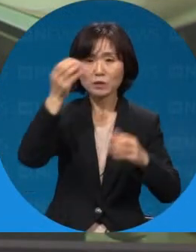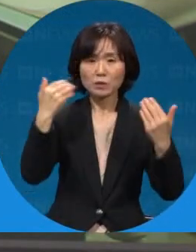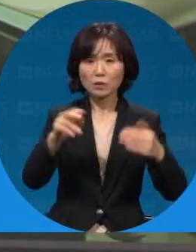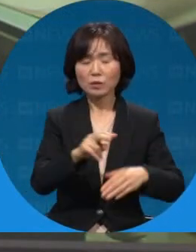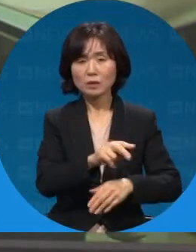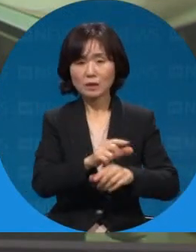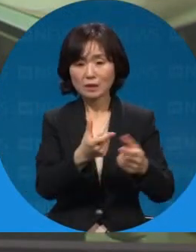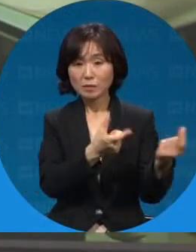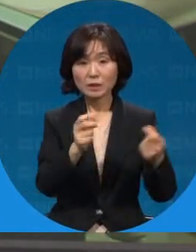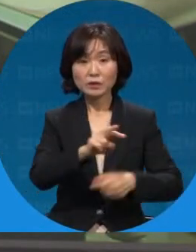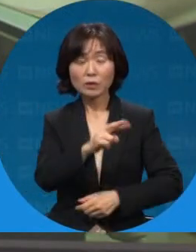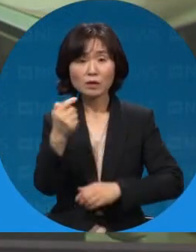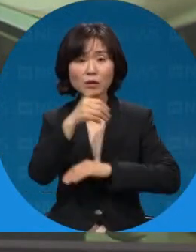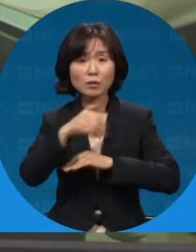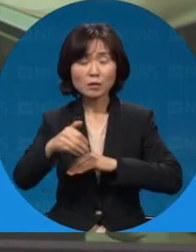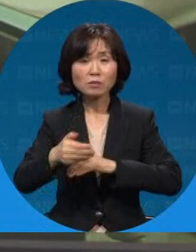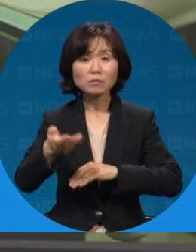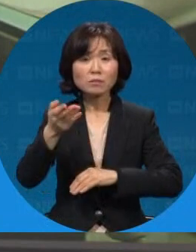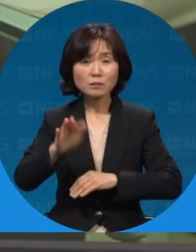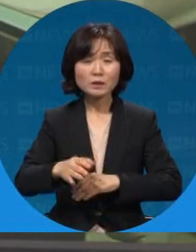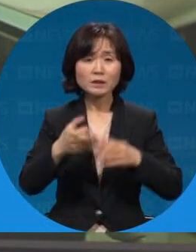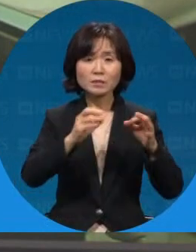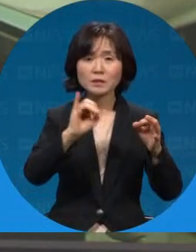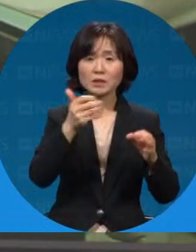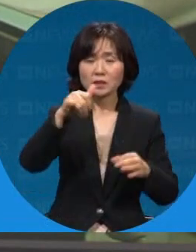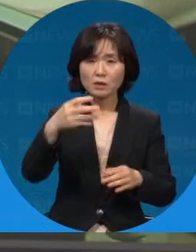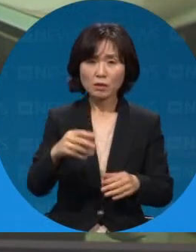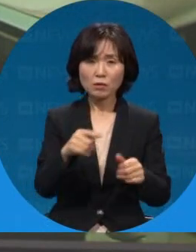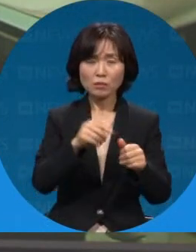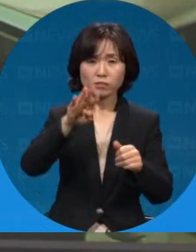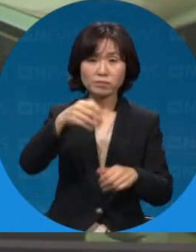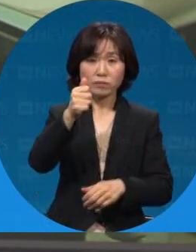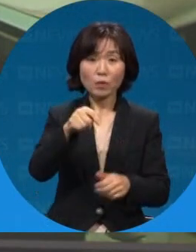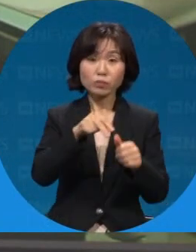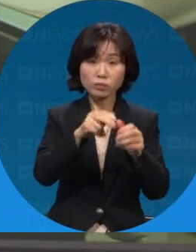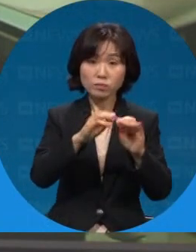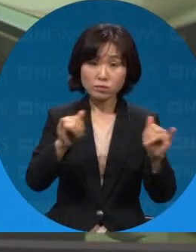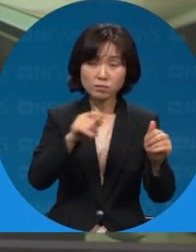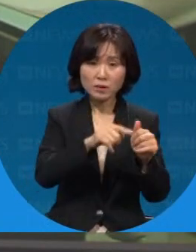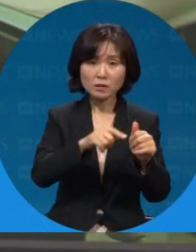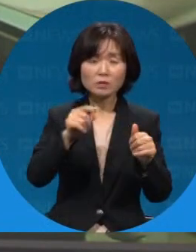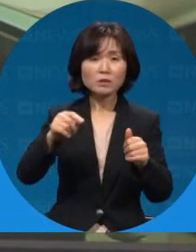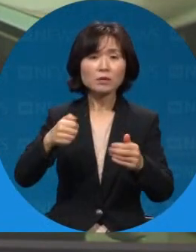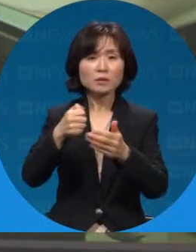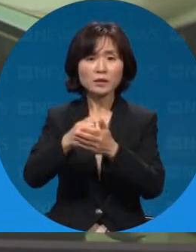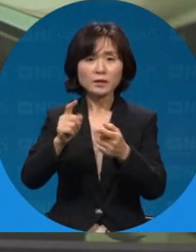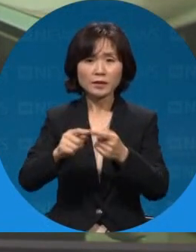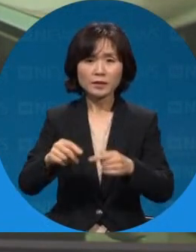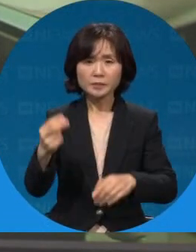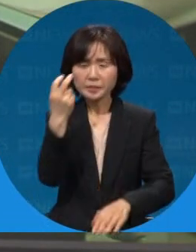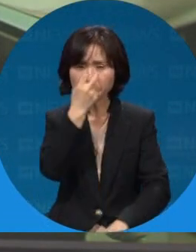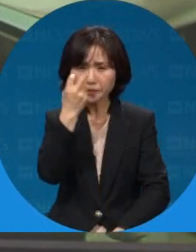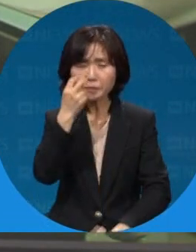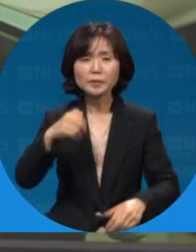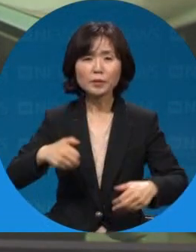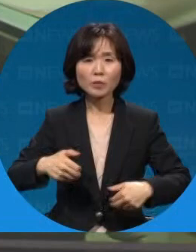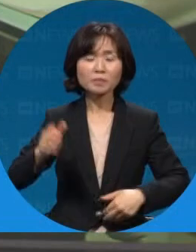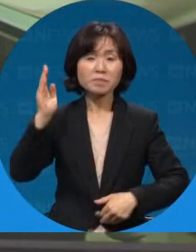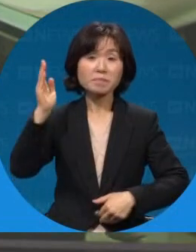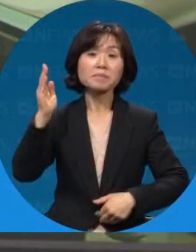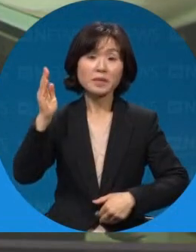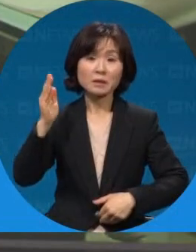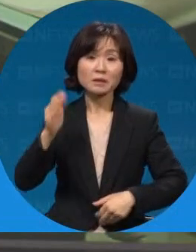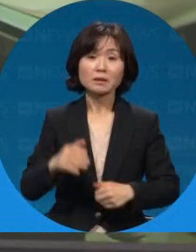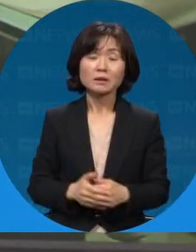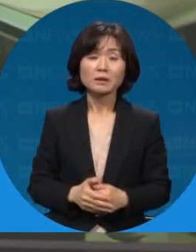전환 될 예정인데 보신 것처럼 김인철 교육부 장관 후보자가 이 결정에 전면 재검토를 시사했습니다 문제는